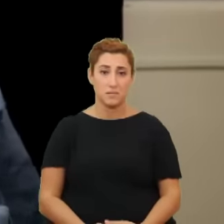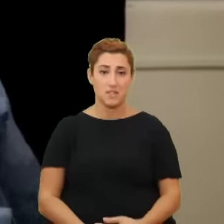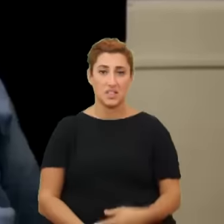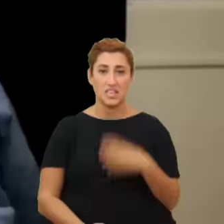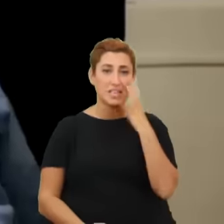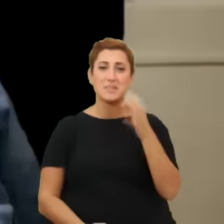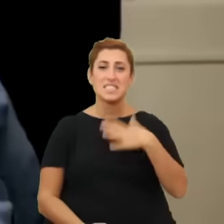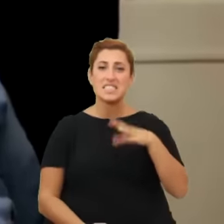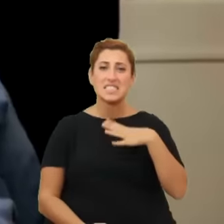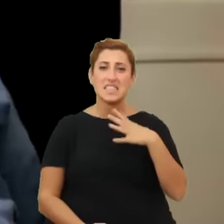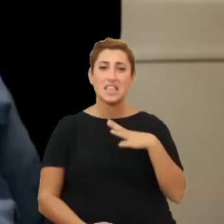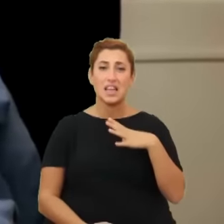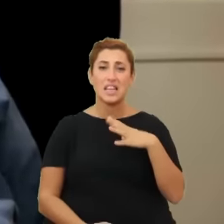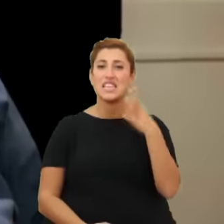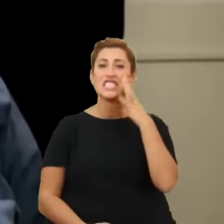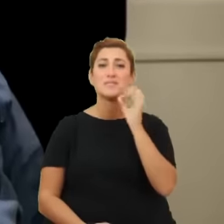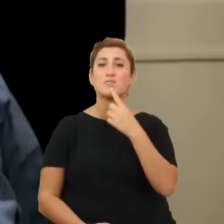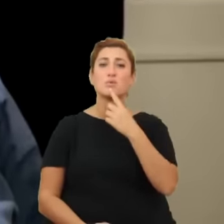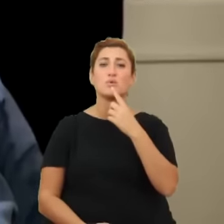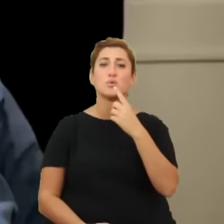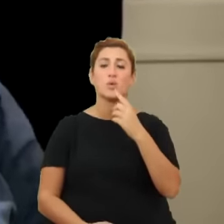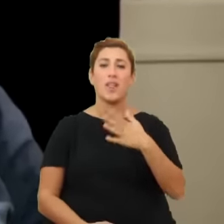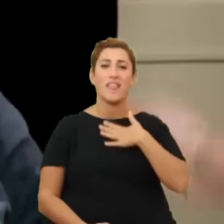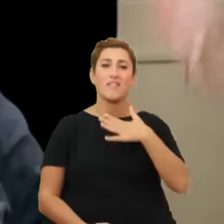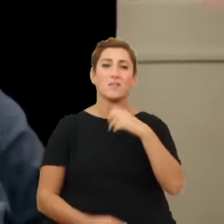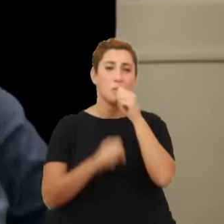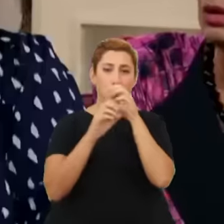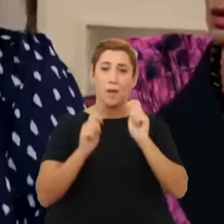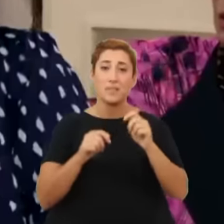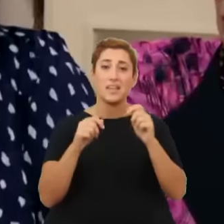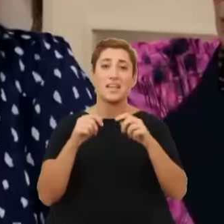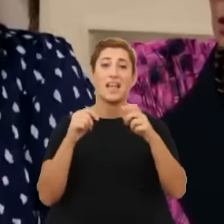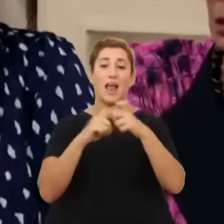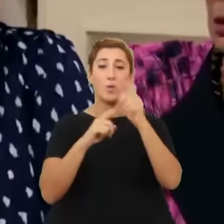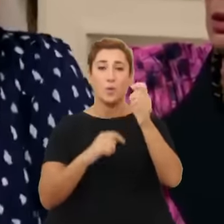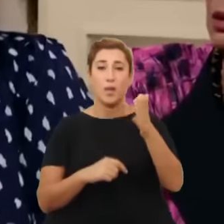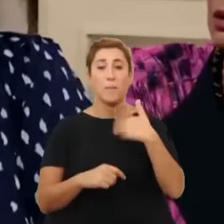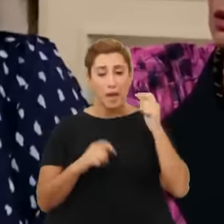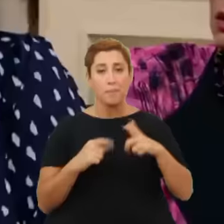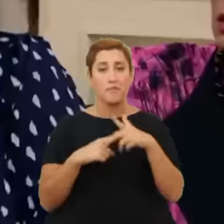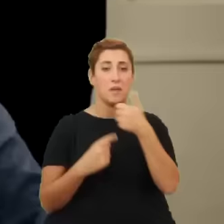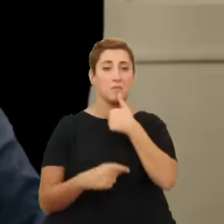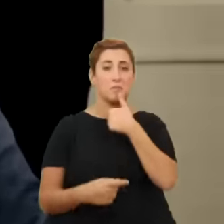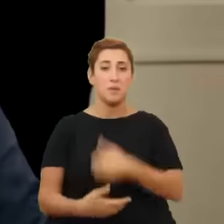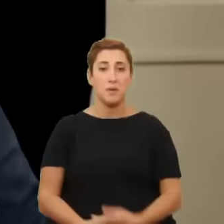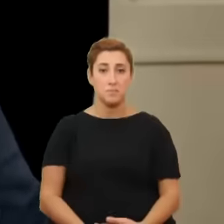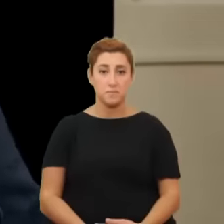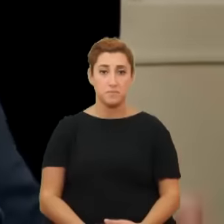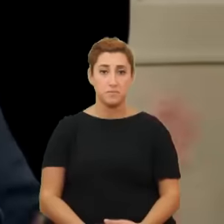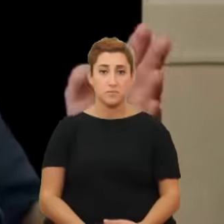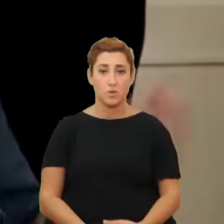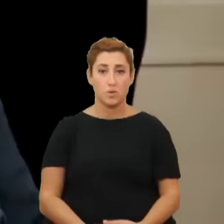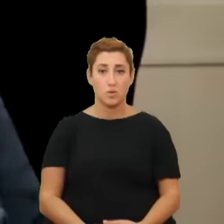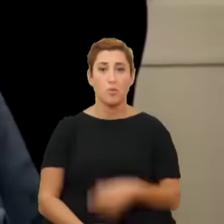Kim istedi? Kim söyledi, teröpsiz yaptı? İşte Ergun yaptı. Ergun. Ben yaptım Fehmi.